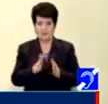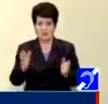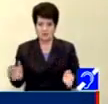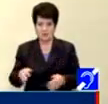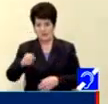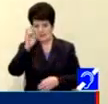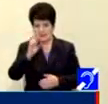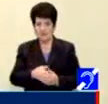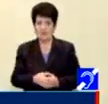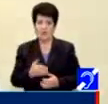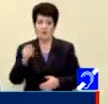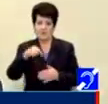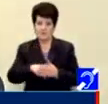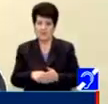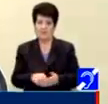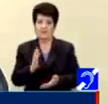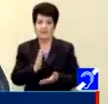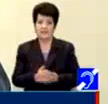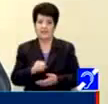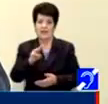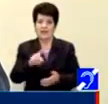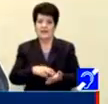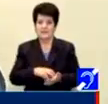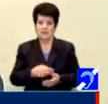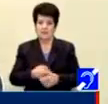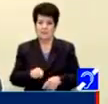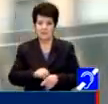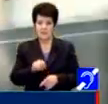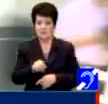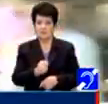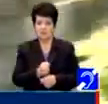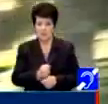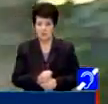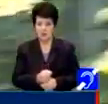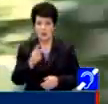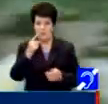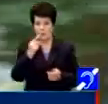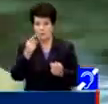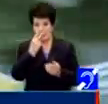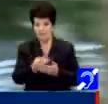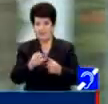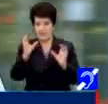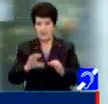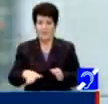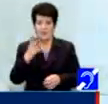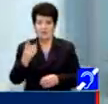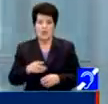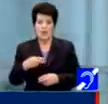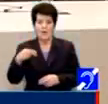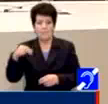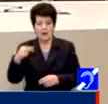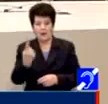majoritatea țărilor, înseamnă că a existat un temei pentru acest lucru. Potrivit legii, foștii premieri și foștii